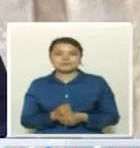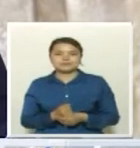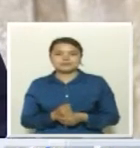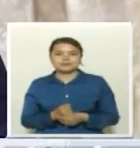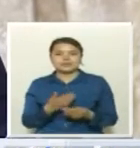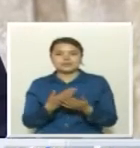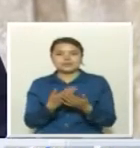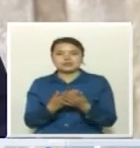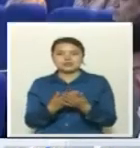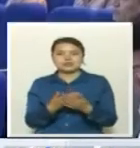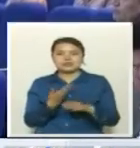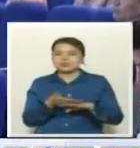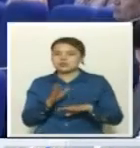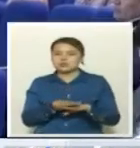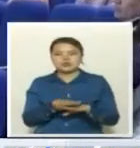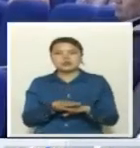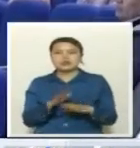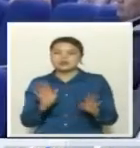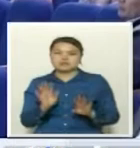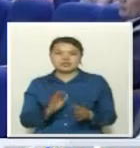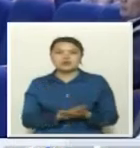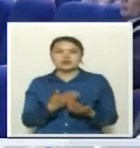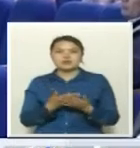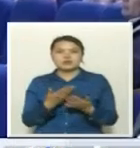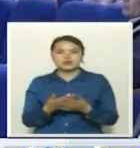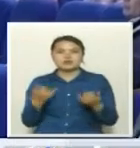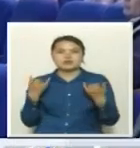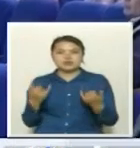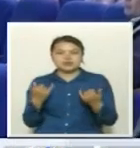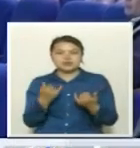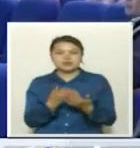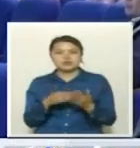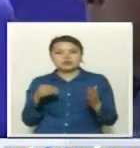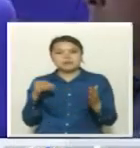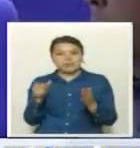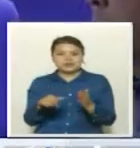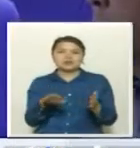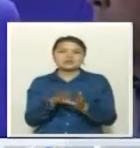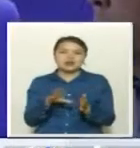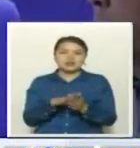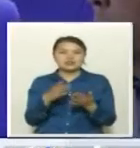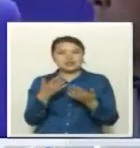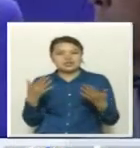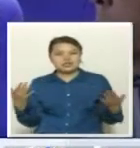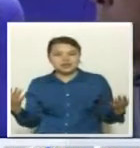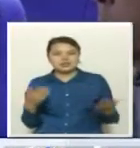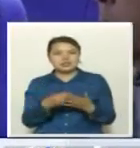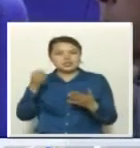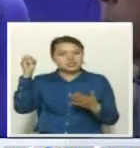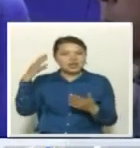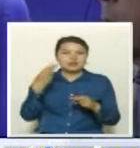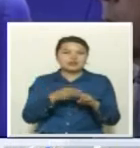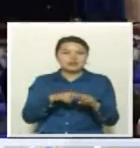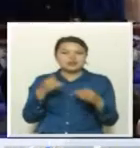қиын жағдай отырысы болуымыз керек. Жиында коммуналдық төлемде және басқа да сұрақтарға жауап берілді. Маңғыстау жарық мекемесінің